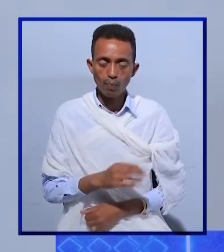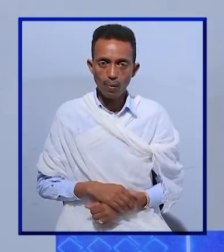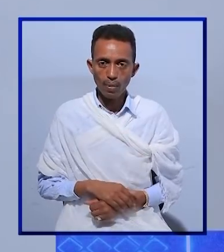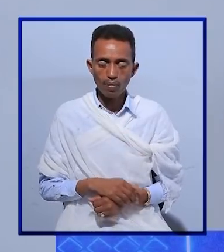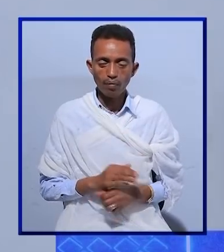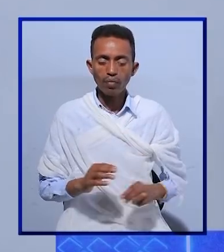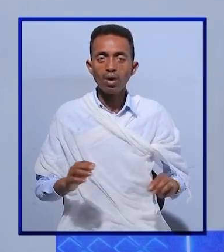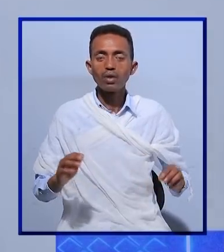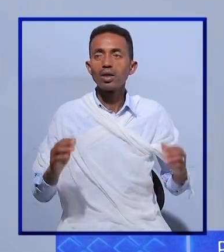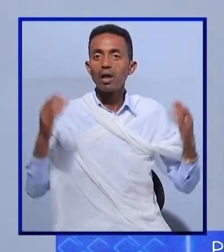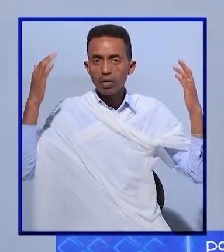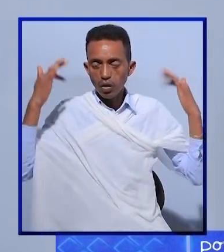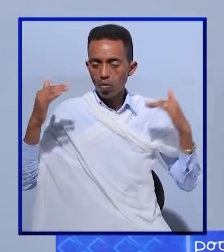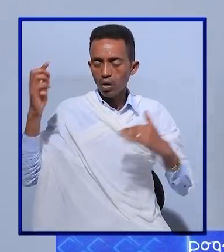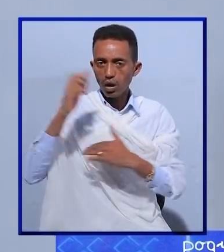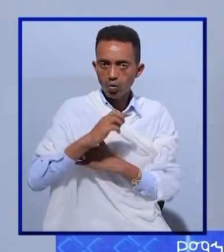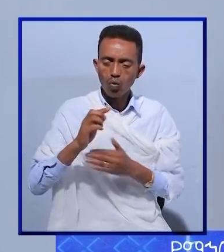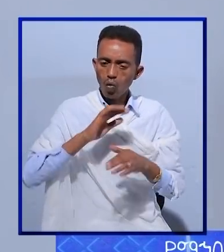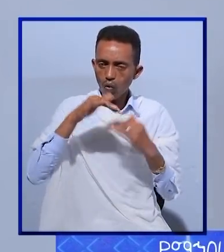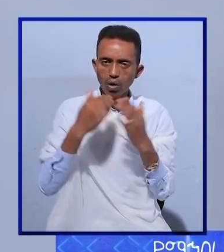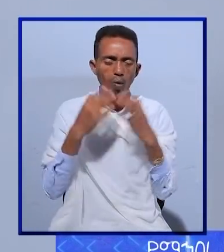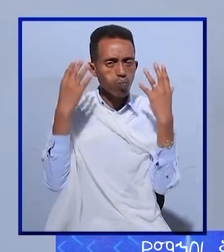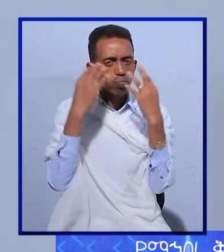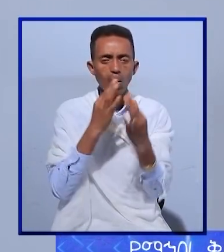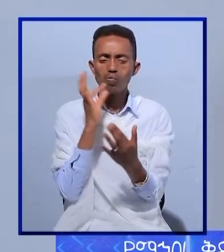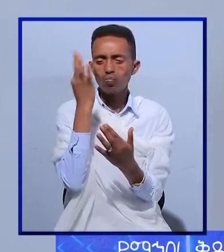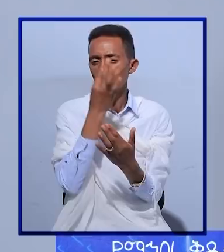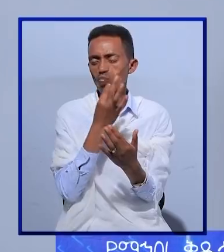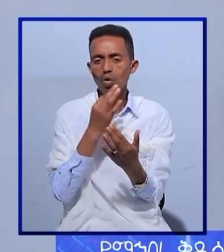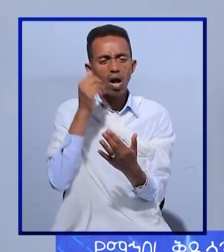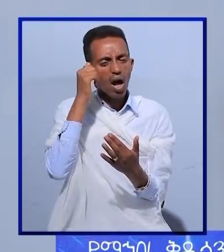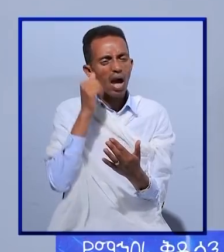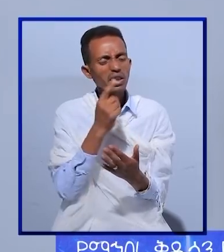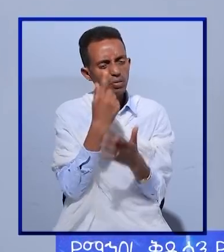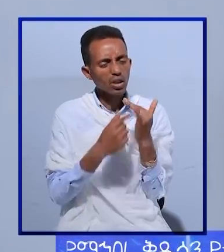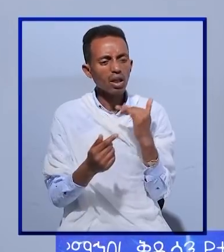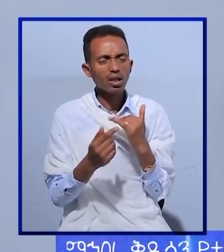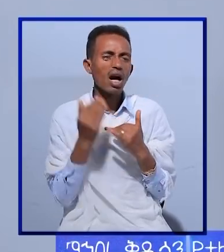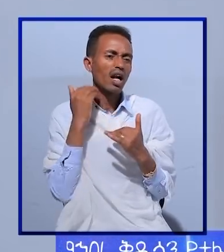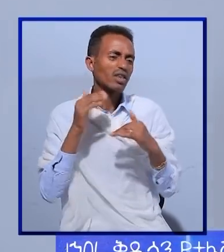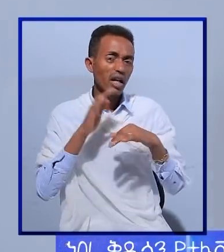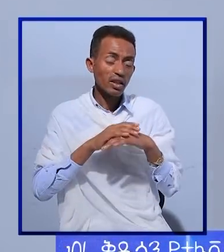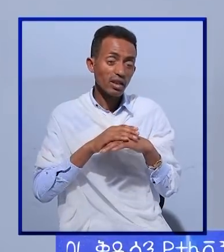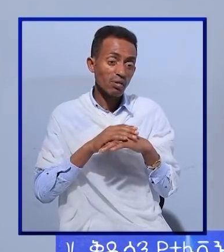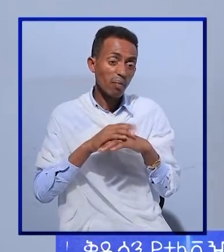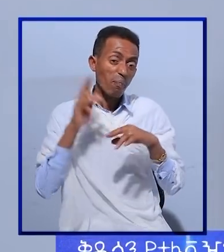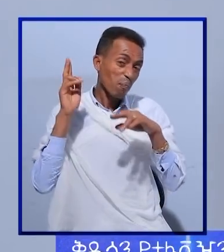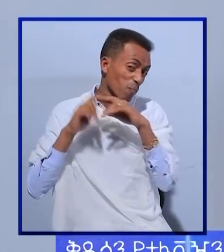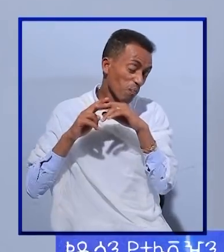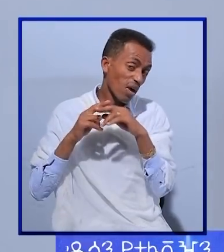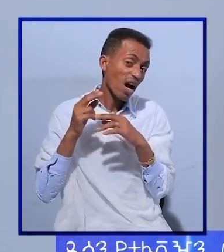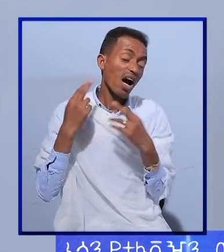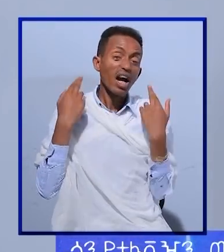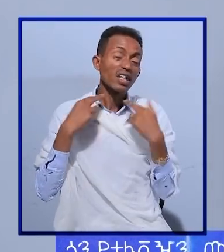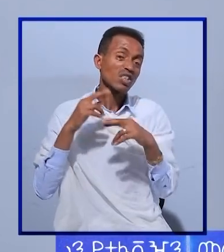ናቸው። በሰርጉ ቀን ያው እንደተለመደው በመዋብ ላይ ሳለን አንቺ ብቻ ተለይተሽ አንገትሽ ላይ ክር